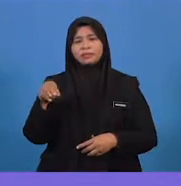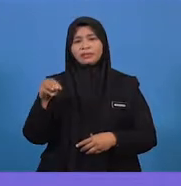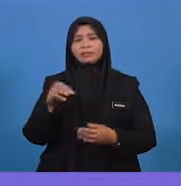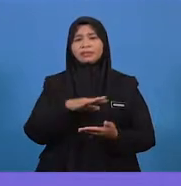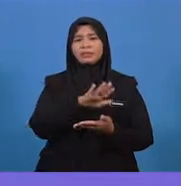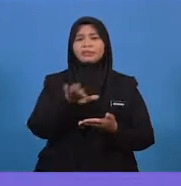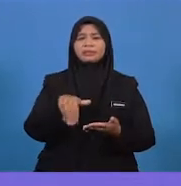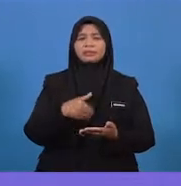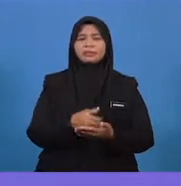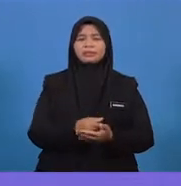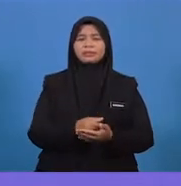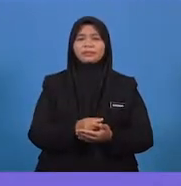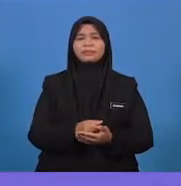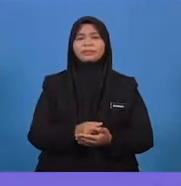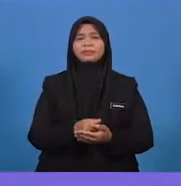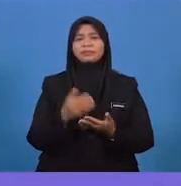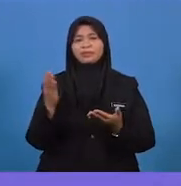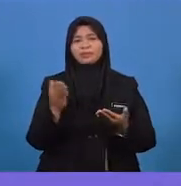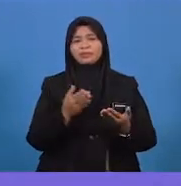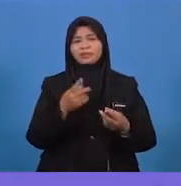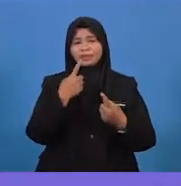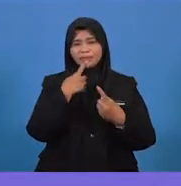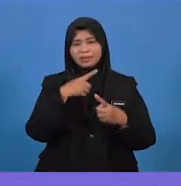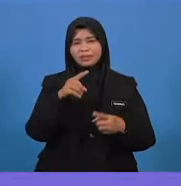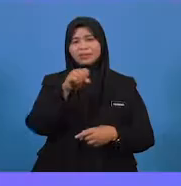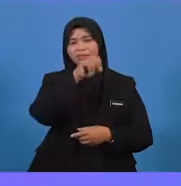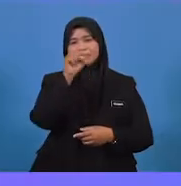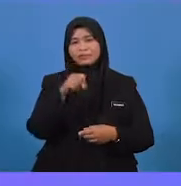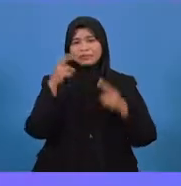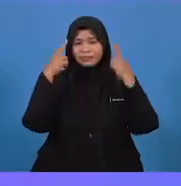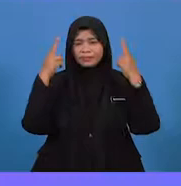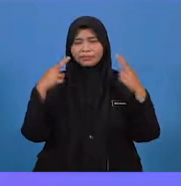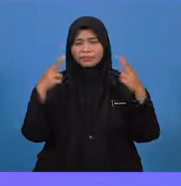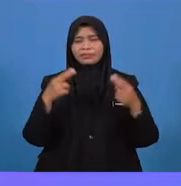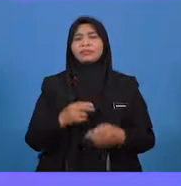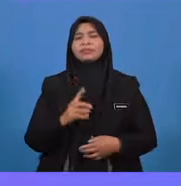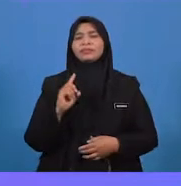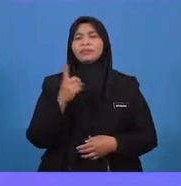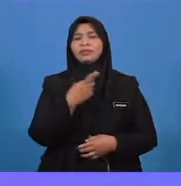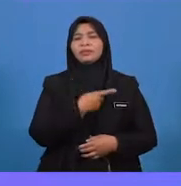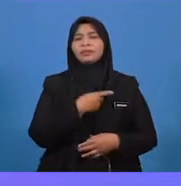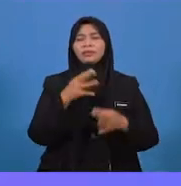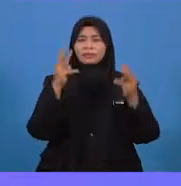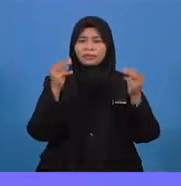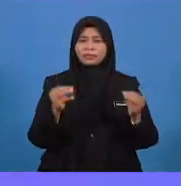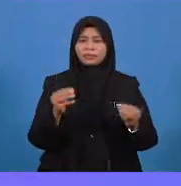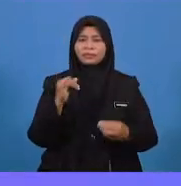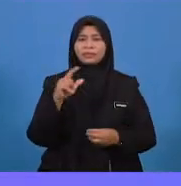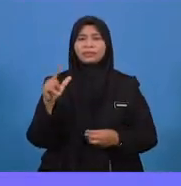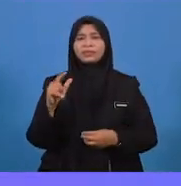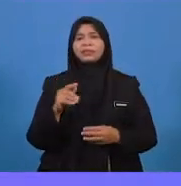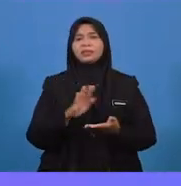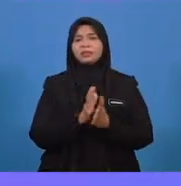murid-murid bijak bistari, sila jawab soalan Ustazah ya. Kita manusia ialah makhluk